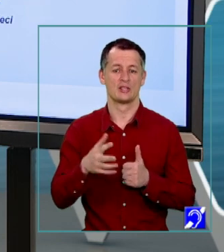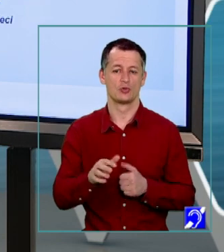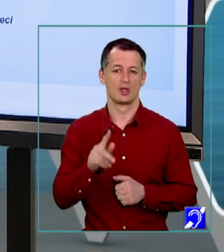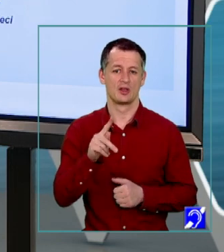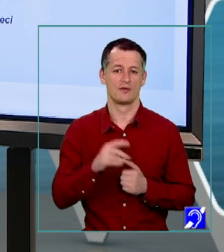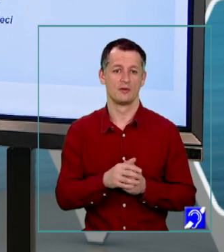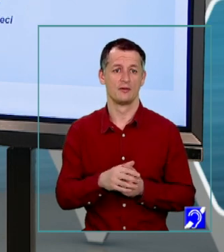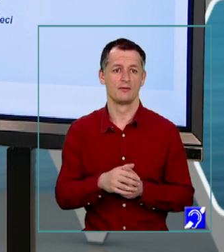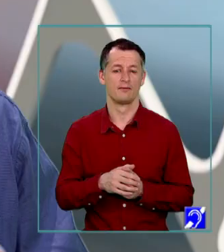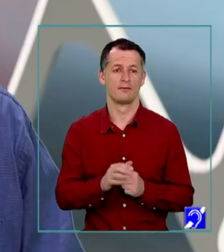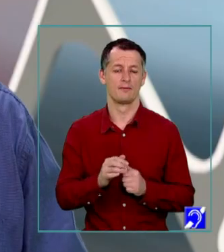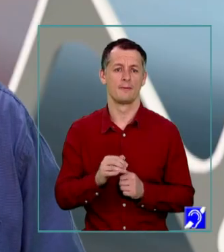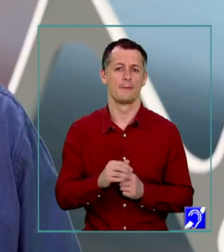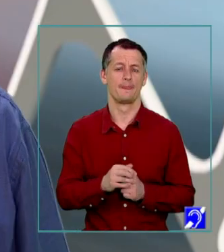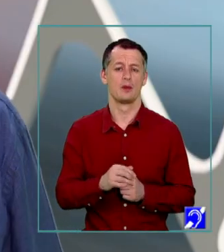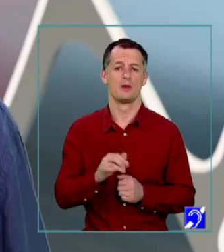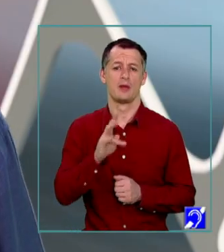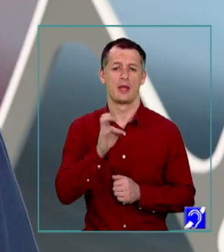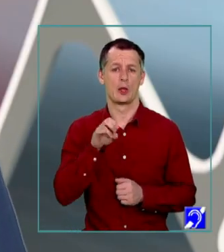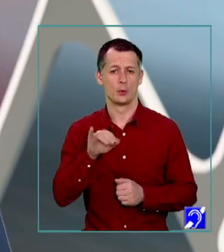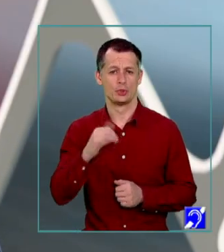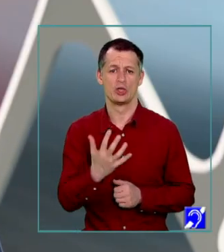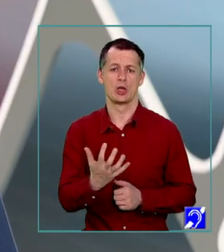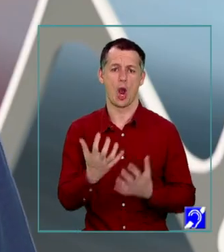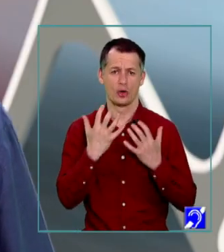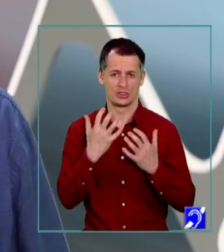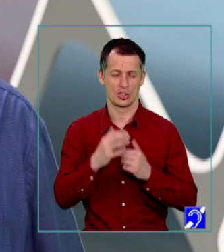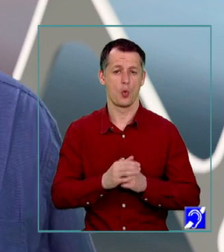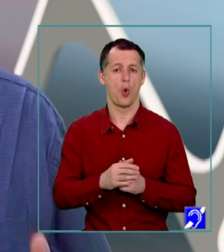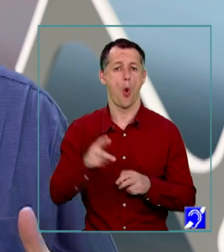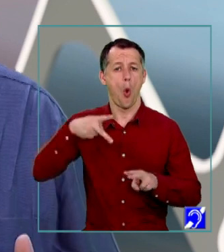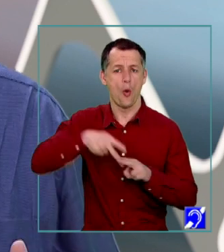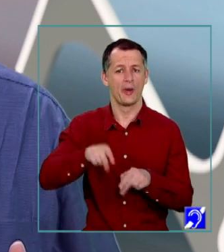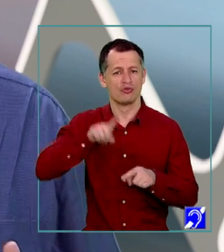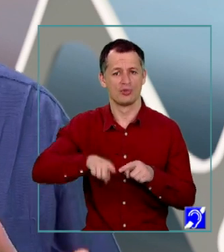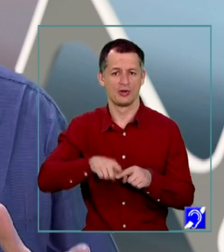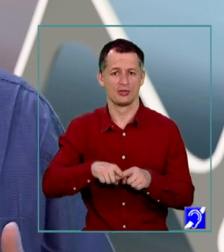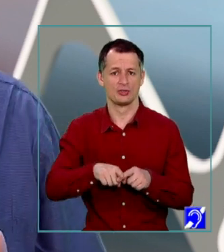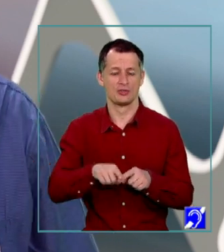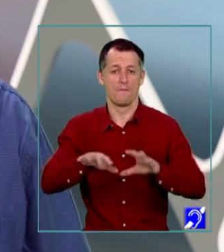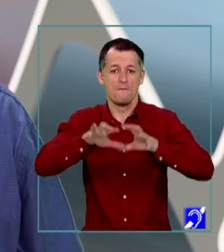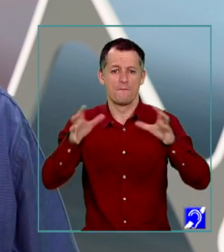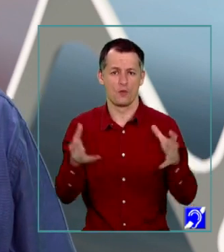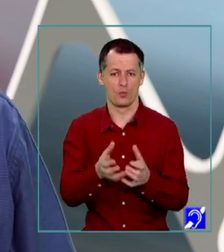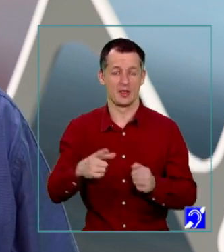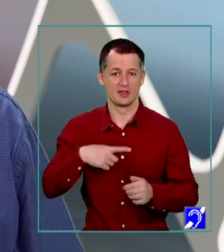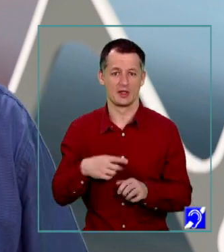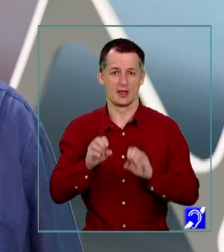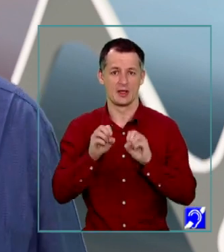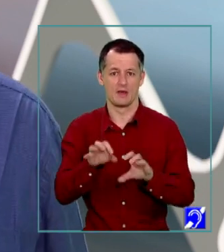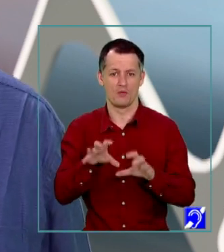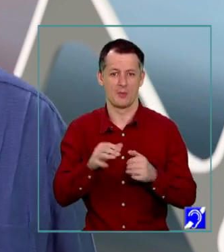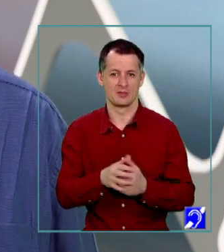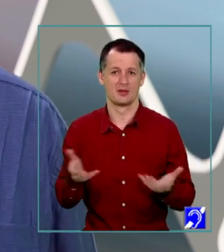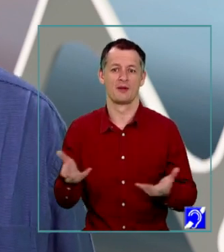Heliul și oxigenul vor ocupa același volum. Este o informație